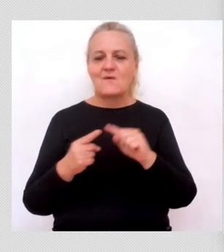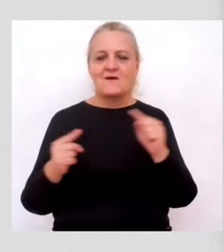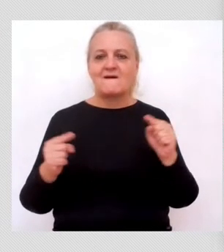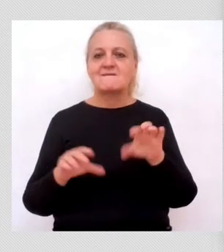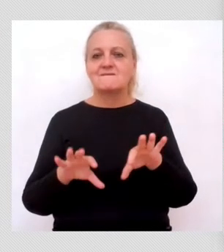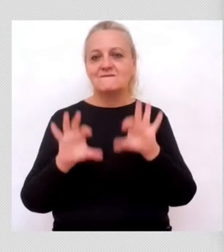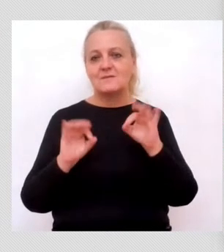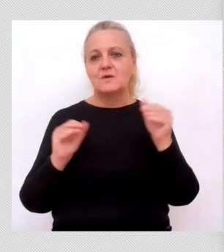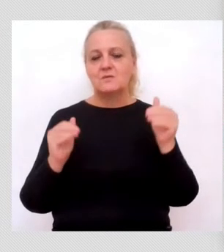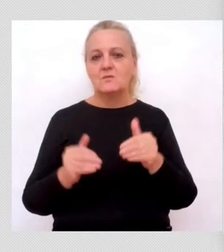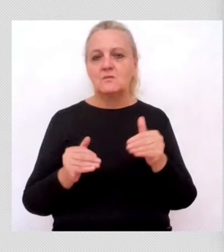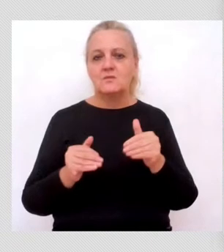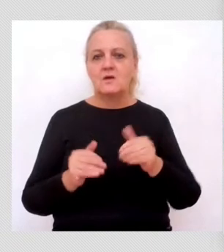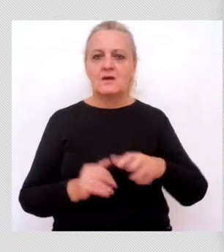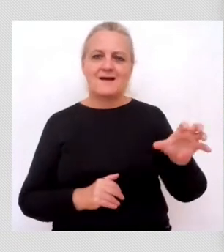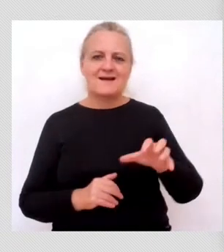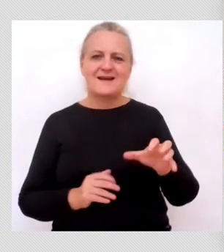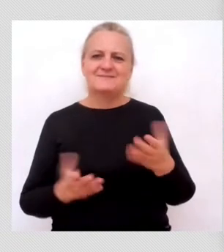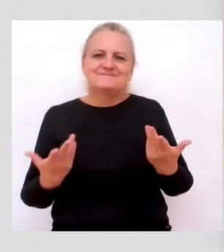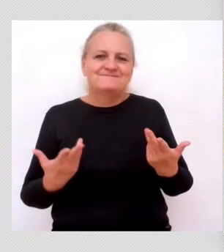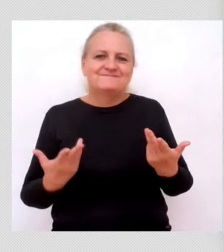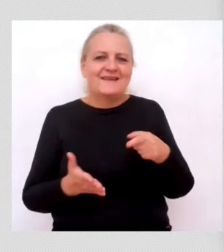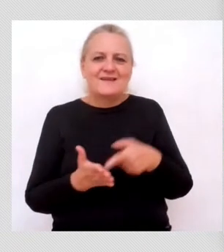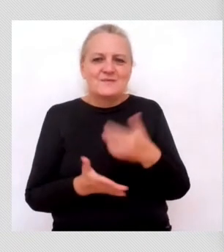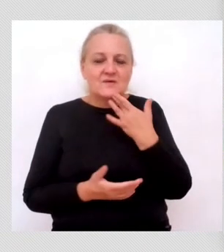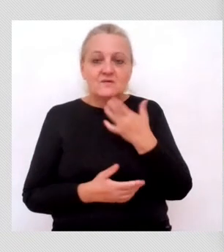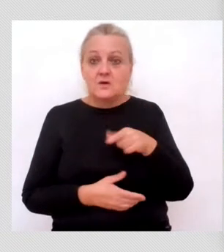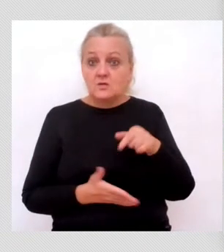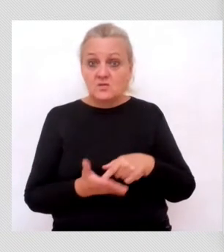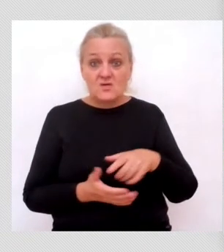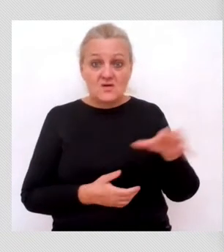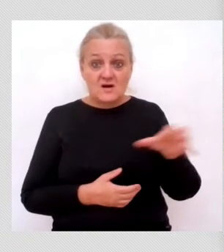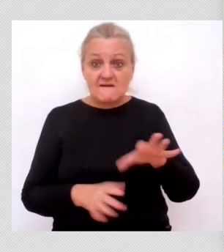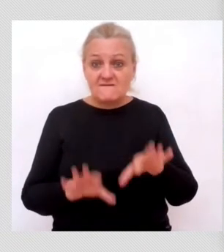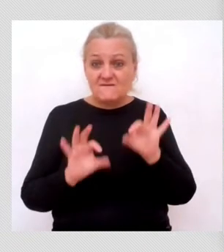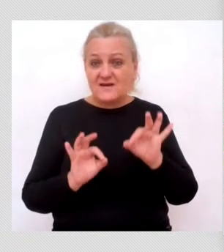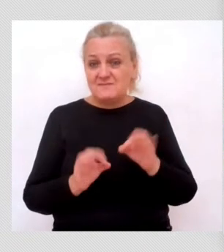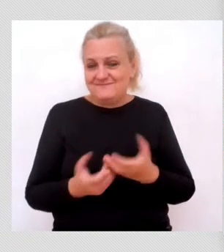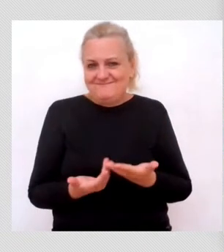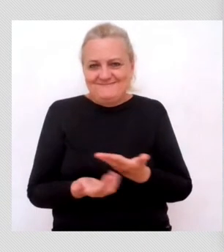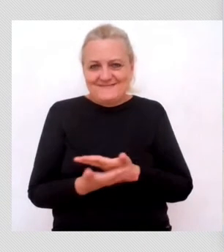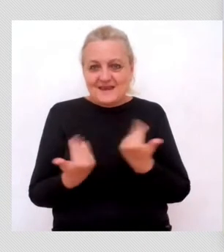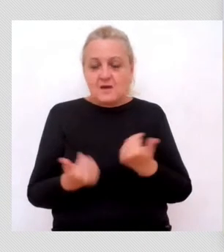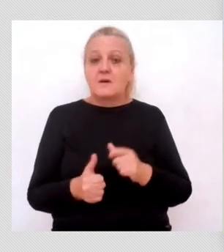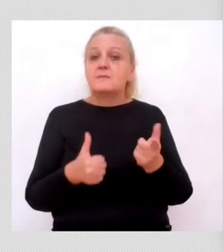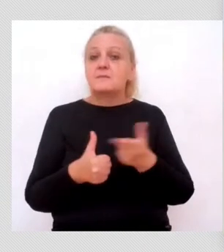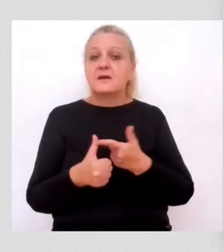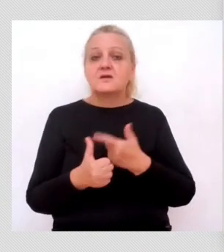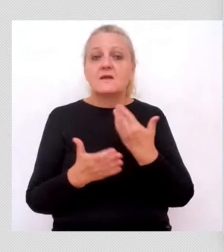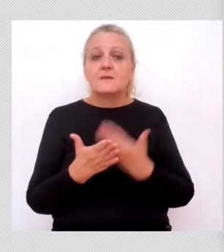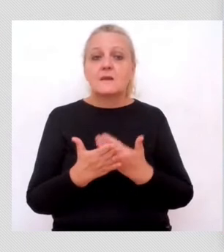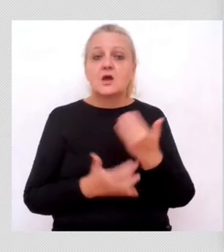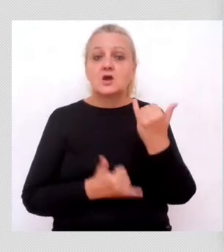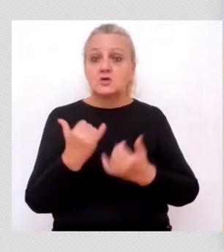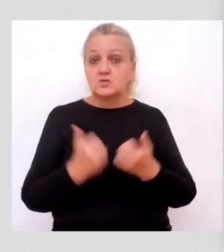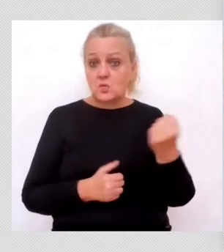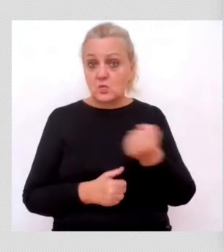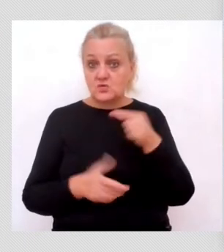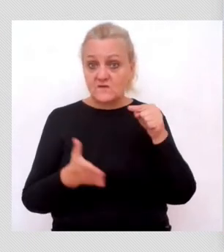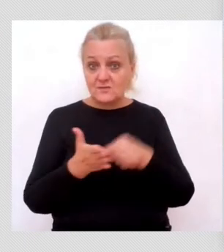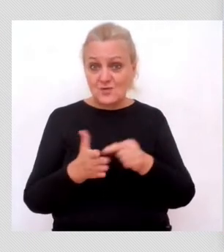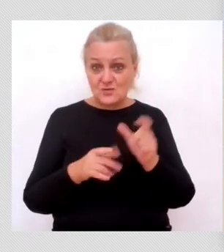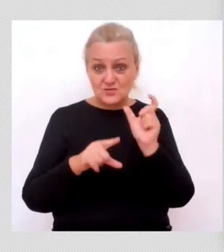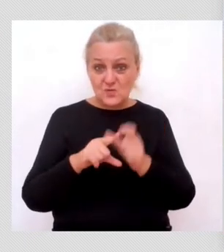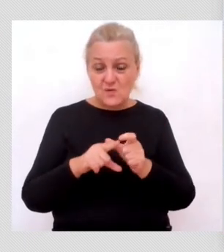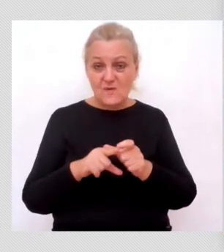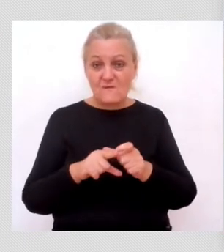mogą zostać ukradzione. Nie mam mowy o żadnej kradzieży wyborów. Po pierwsze dlatego, że jeżeli używamy takiego określenia,